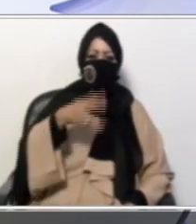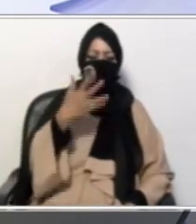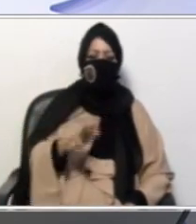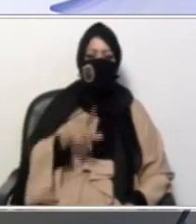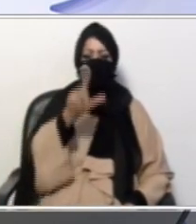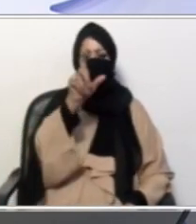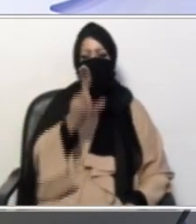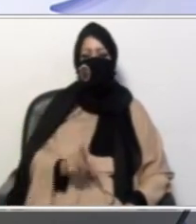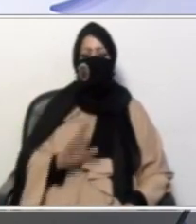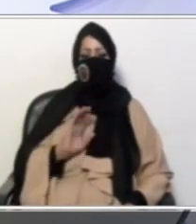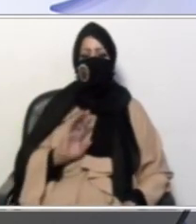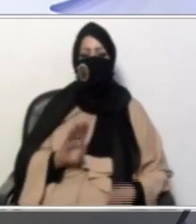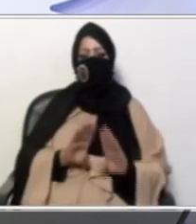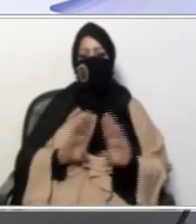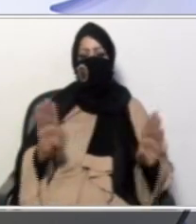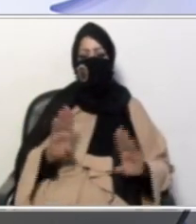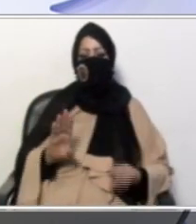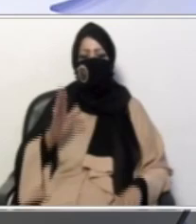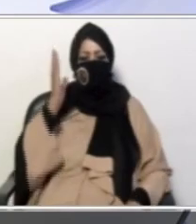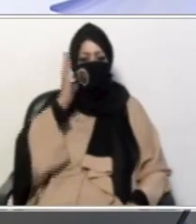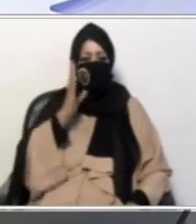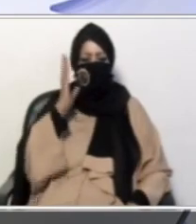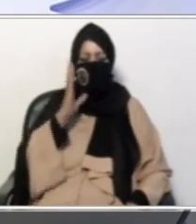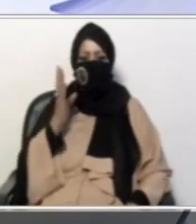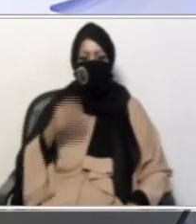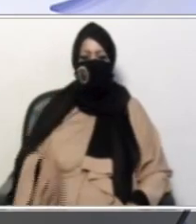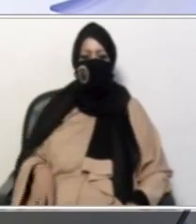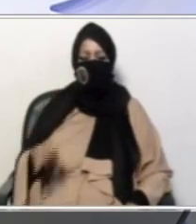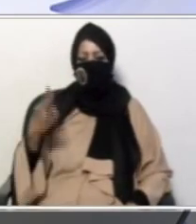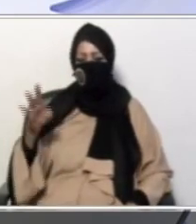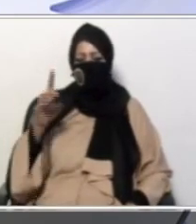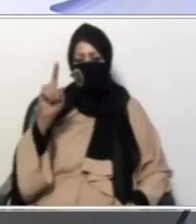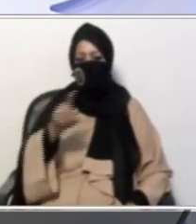مع وجود الافضل قالوا لا لا تبطل صلاه المفضولي مع صلاتي الافضل